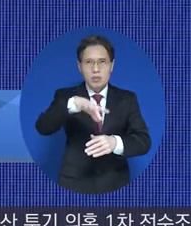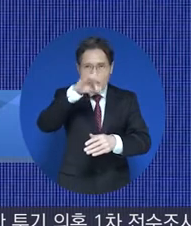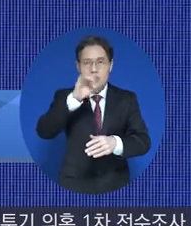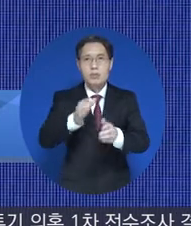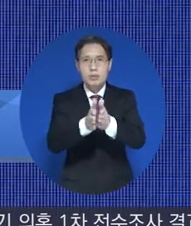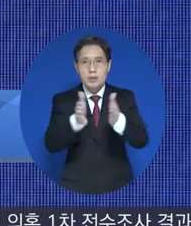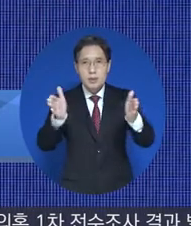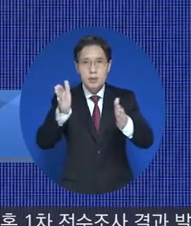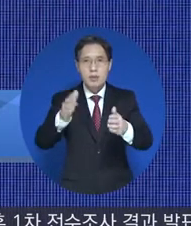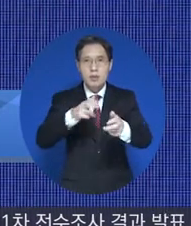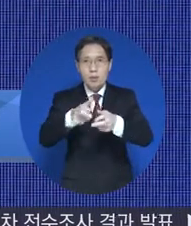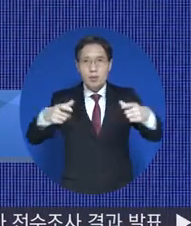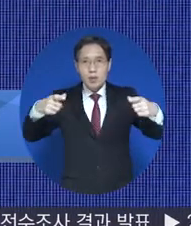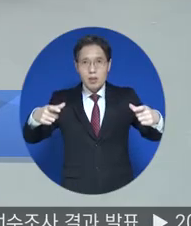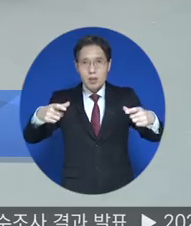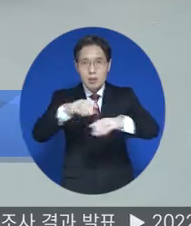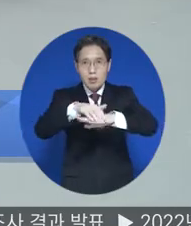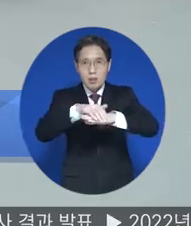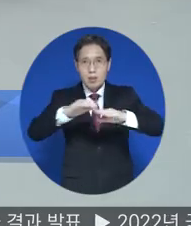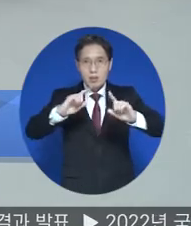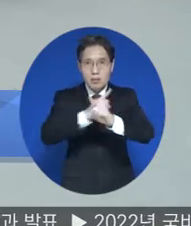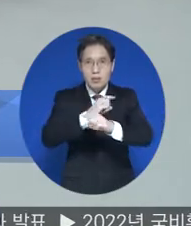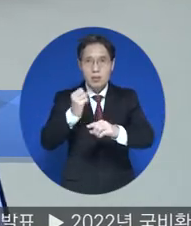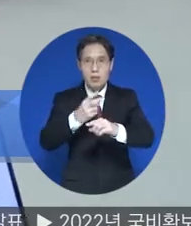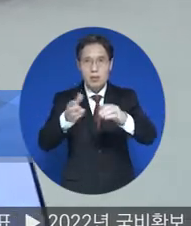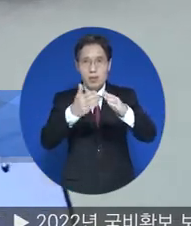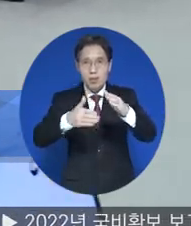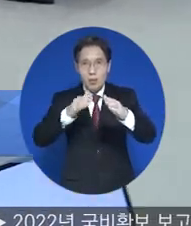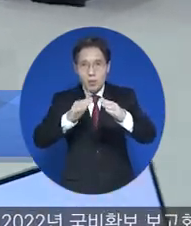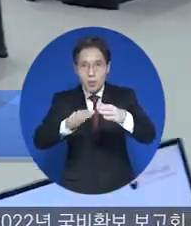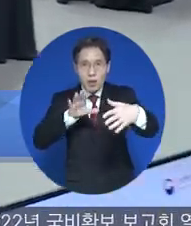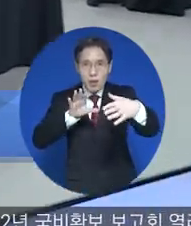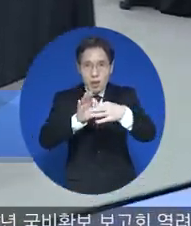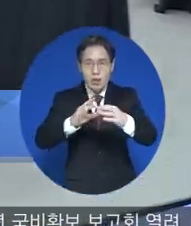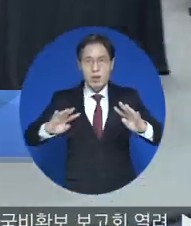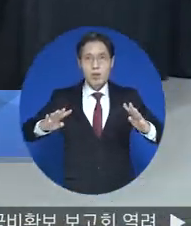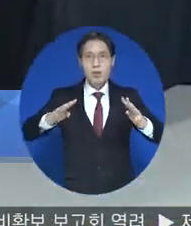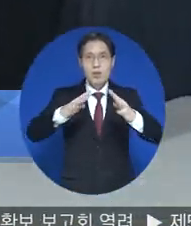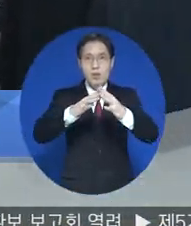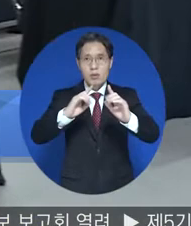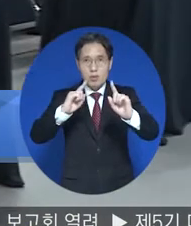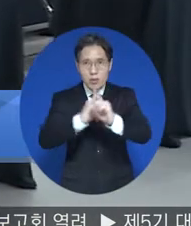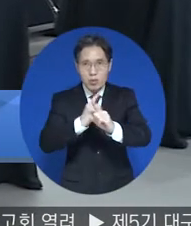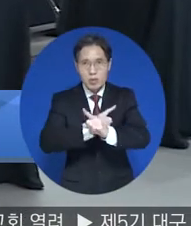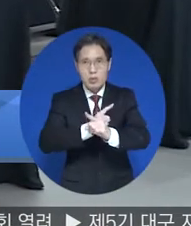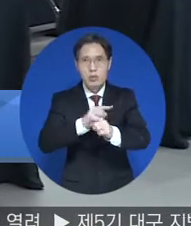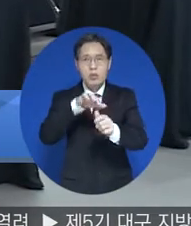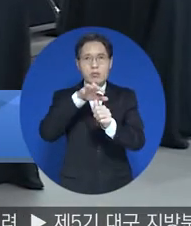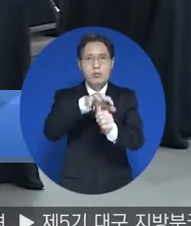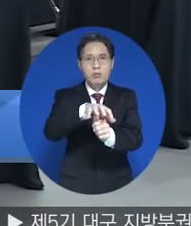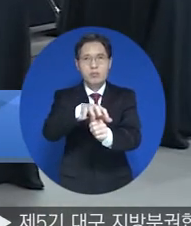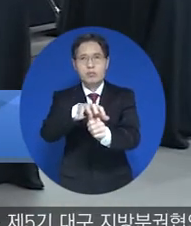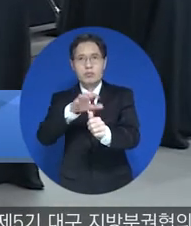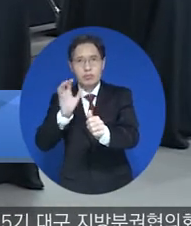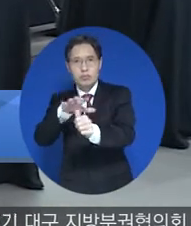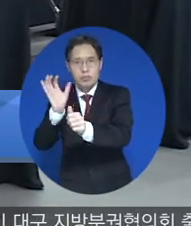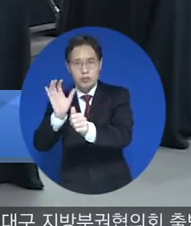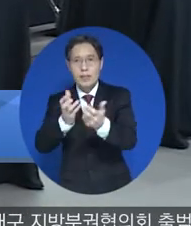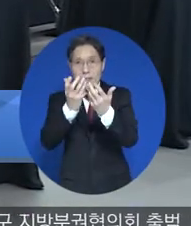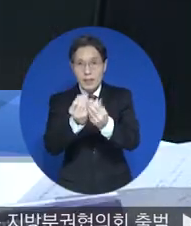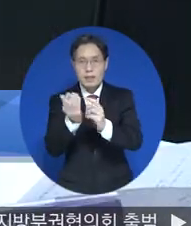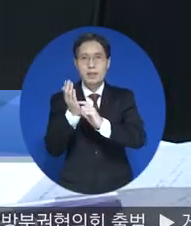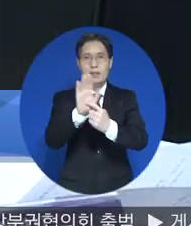4공단 기본계획 변경 공개공지 4 건축조례 개정 등의 다양한 규제완화 사례를 소개했습니다